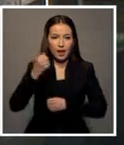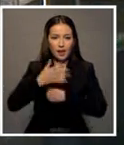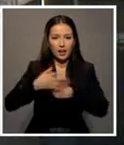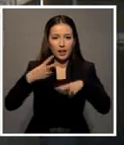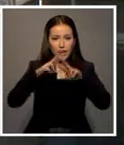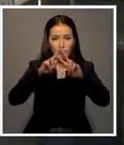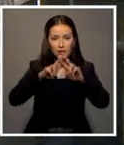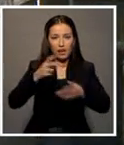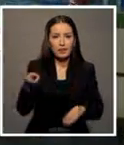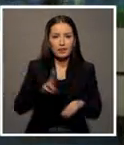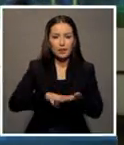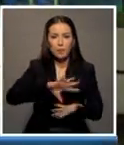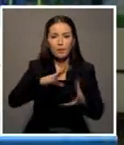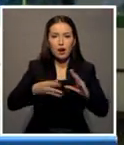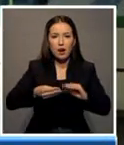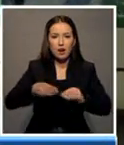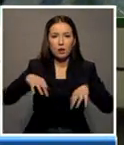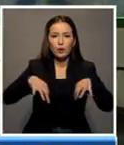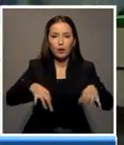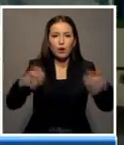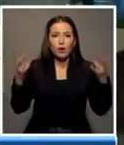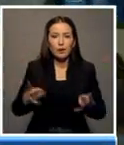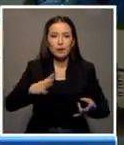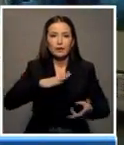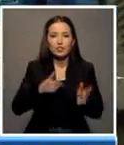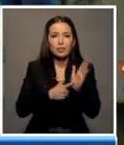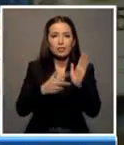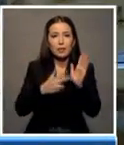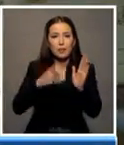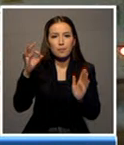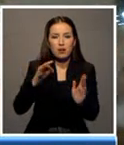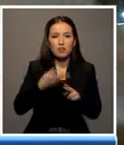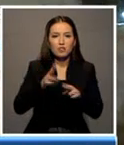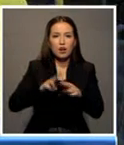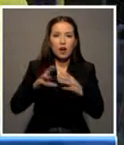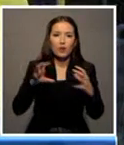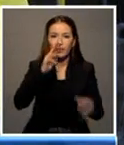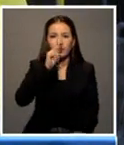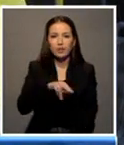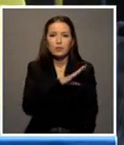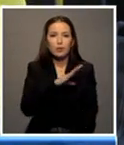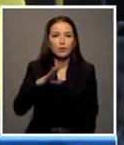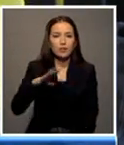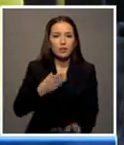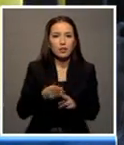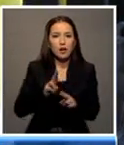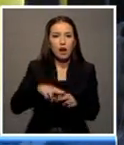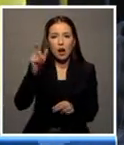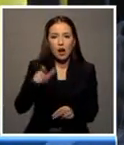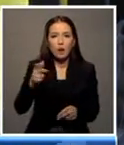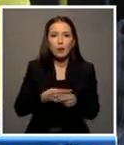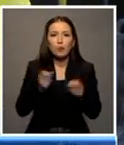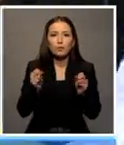Елордада тіркелетін барлық жол көлік оқиғасының 7-8% қоғамдық көліктердің қатысуымен болады. Автобустар мен тасымалданатын халықтың